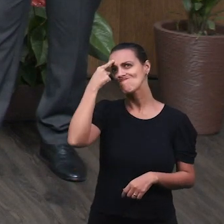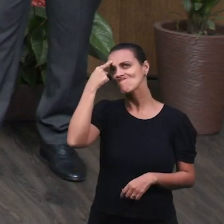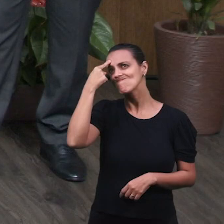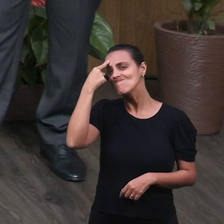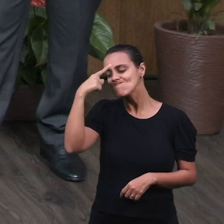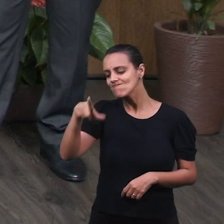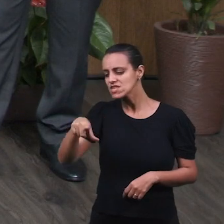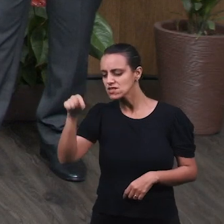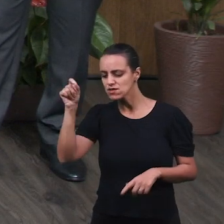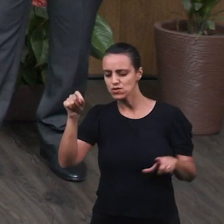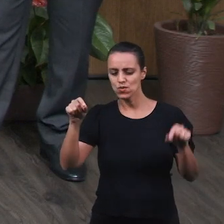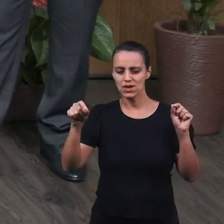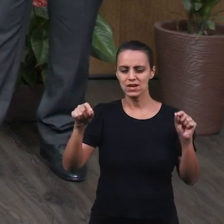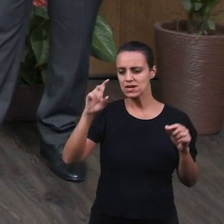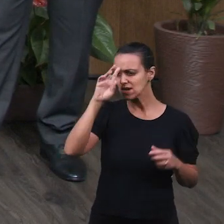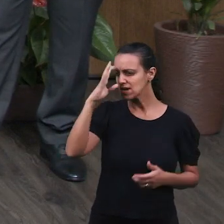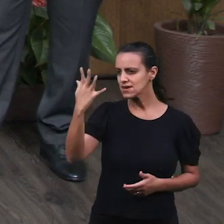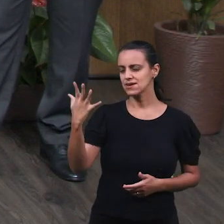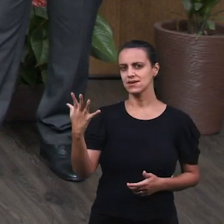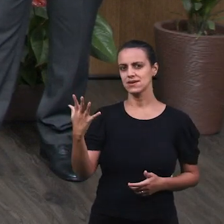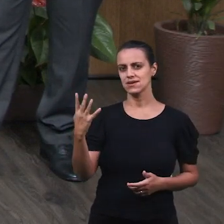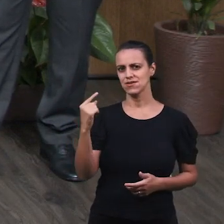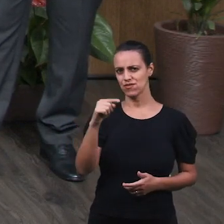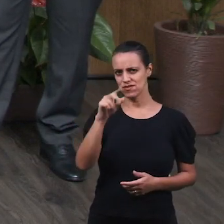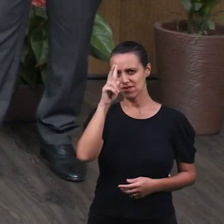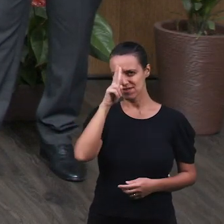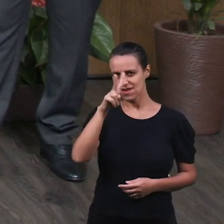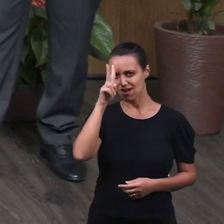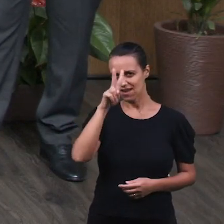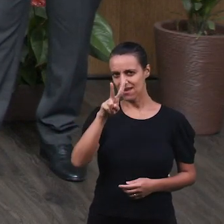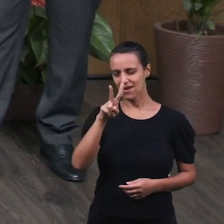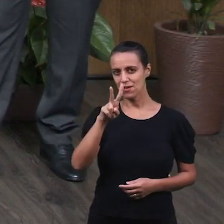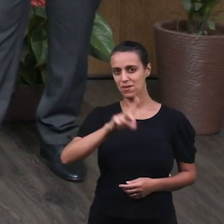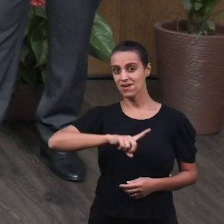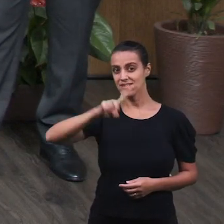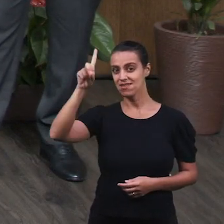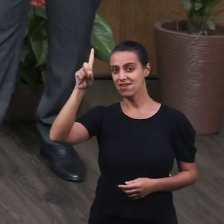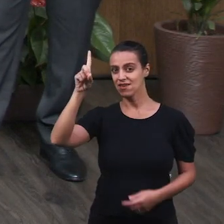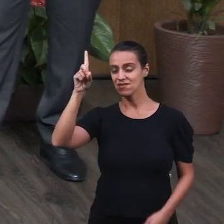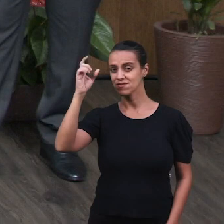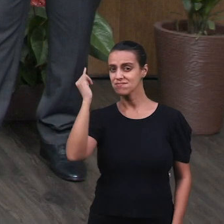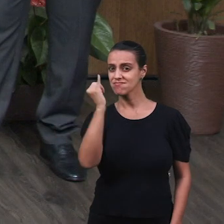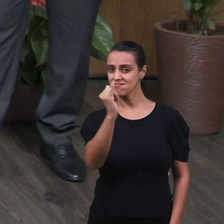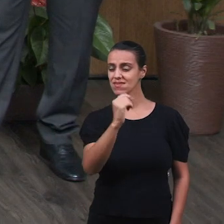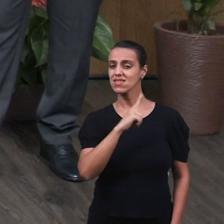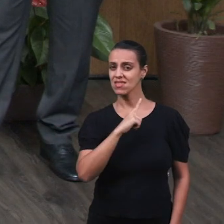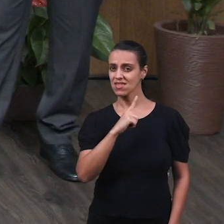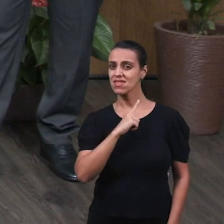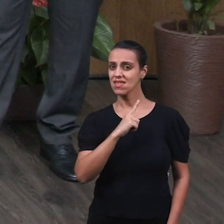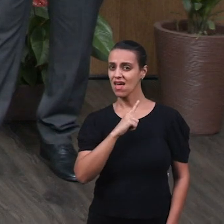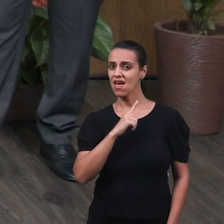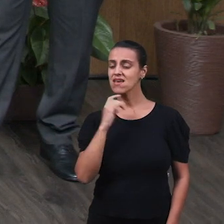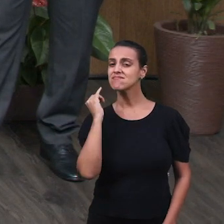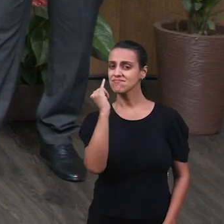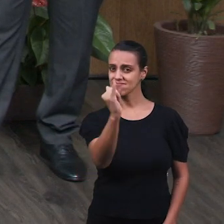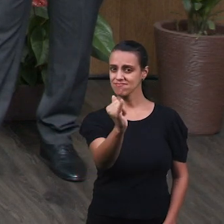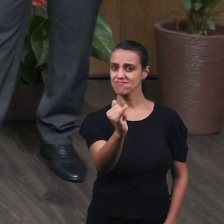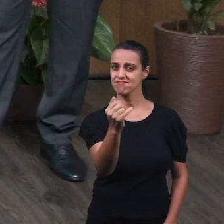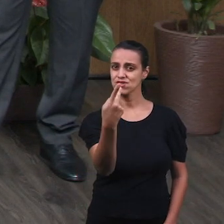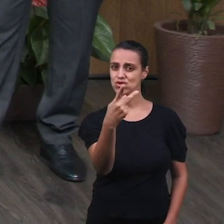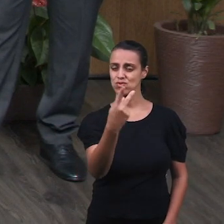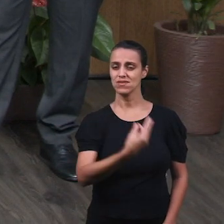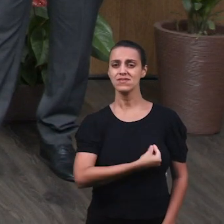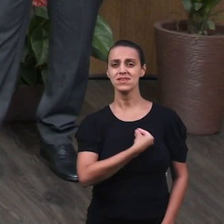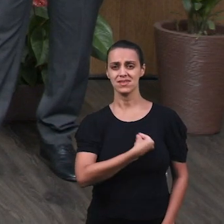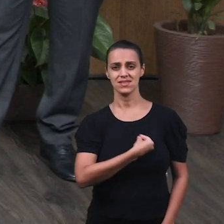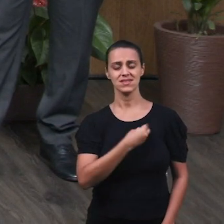vous devez prendre, rappelez-vous, Dieu a une parole pour votre vie,